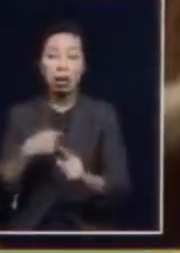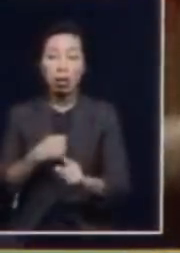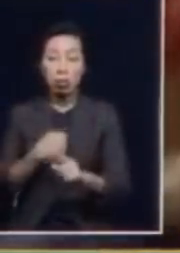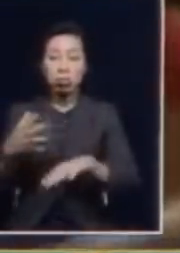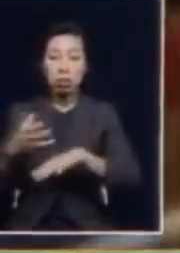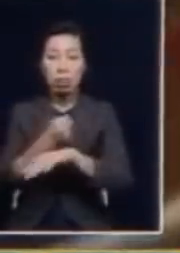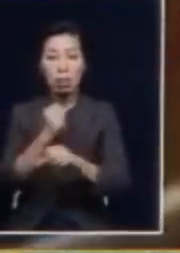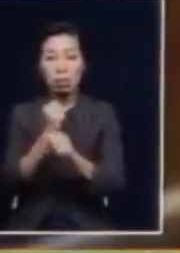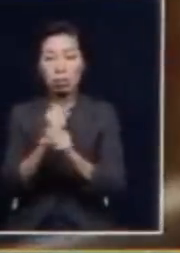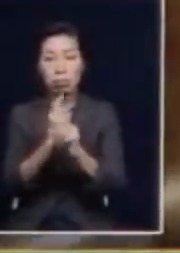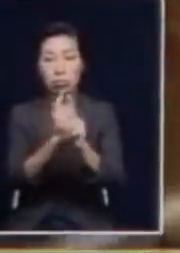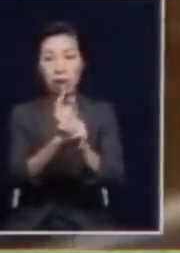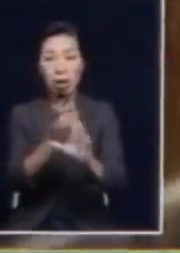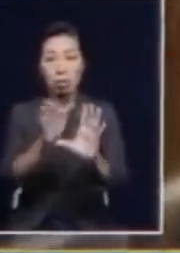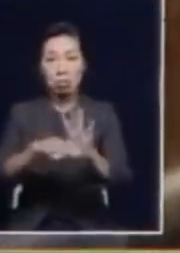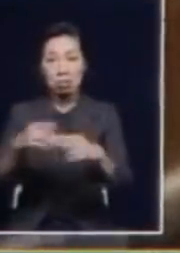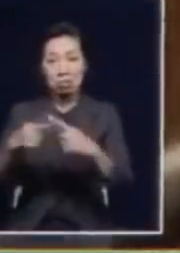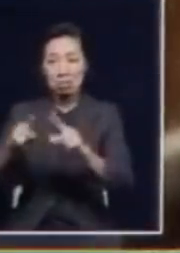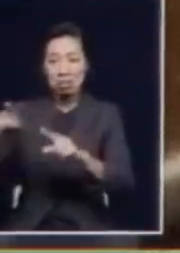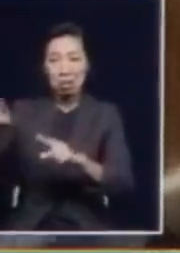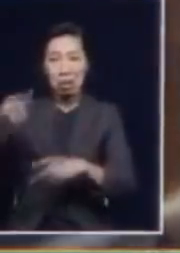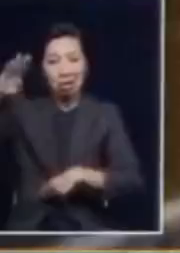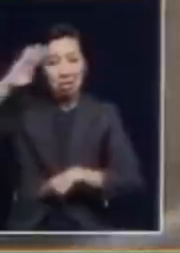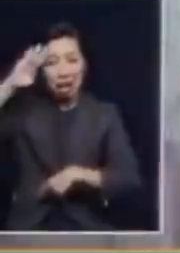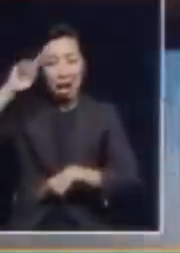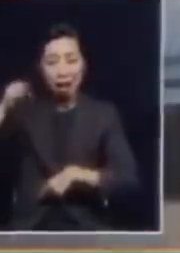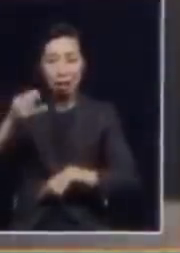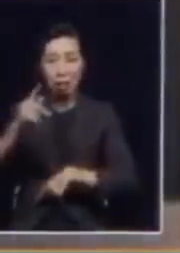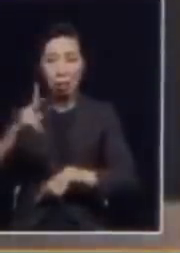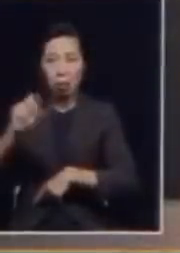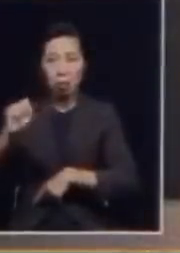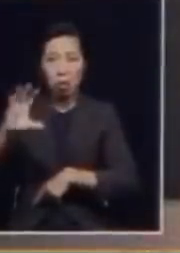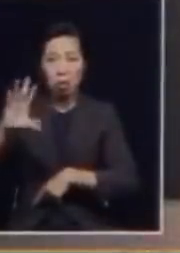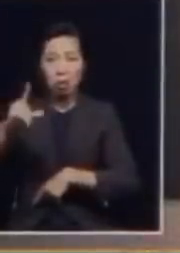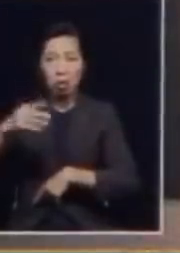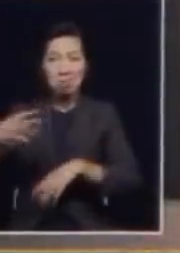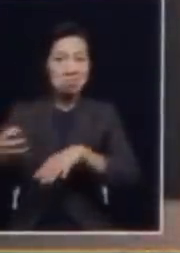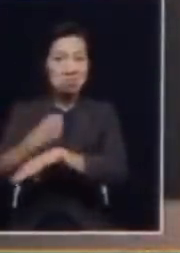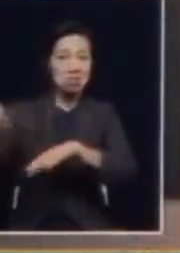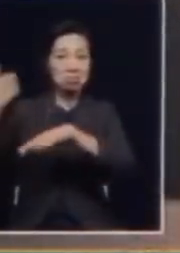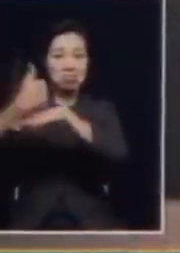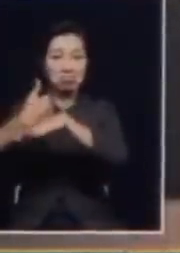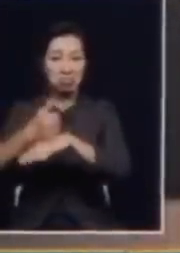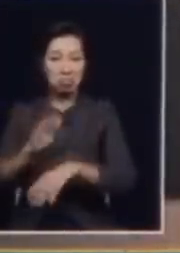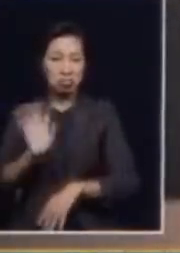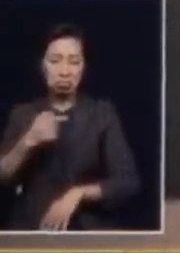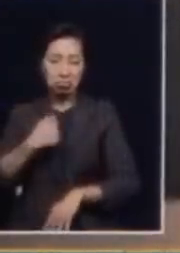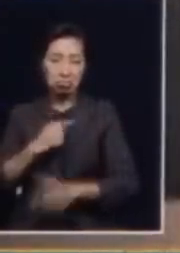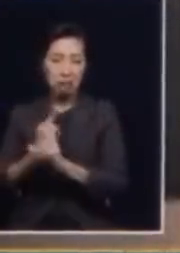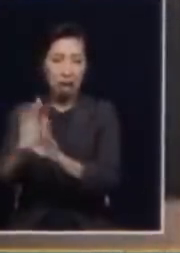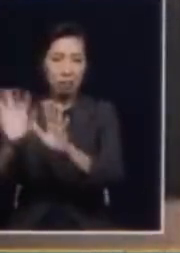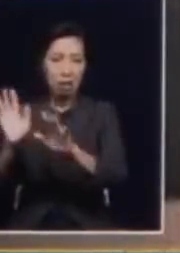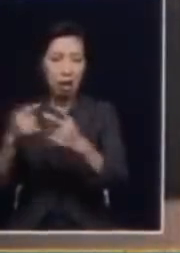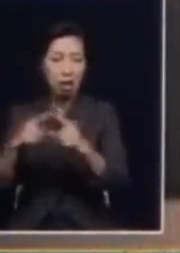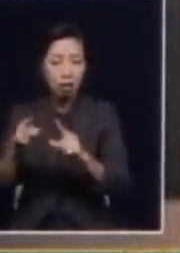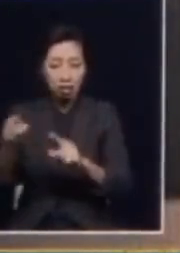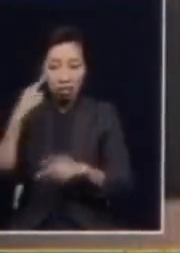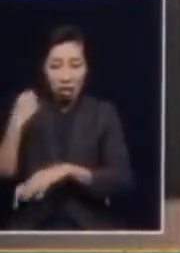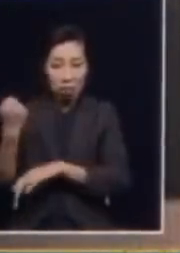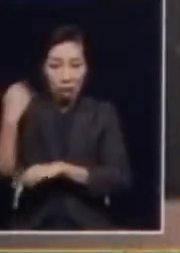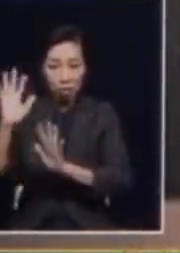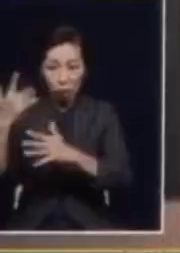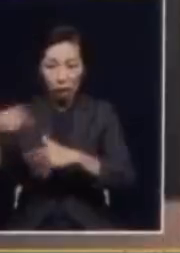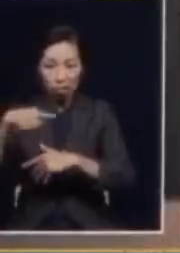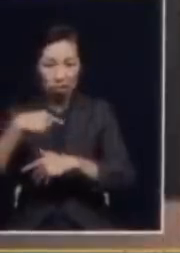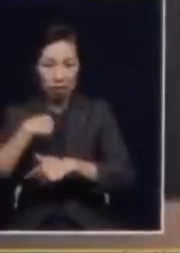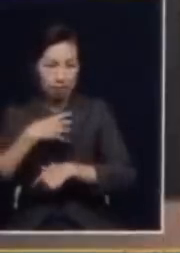ได้ใช้ทางลัดเหมือนกลุ่มทหารในคสช.ที่เลือกเส้นทางการยึดอำนาจยังไม่พอแต่เมื่อหมดอำนาจยังหาทางสืบทอดอำนาจ